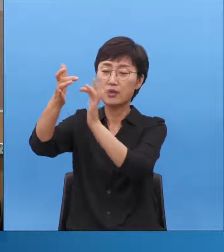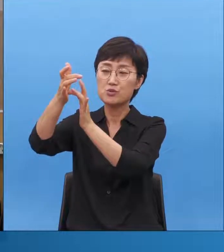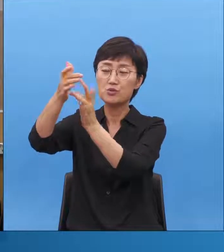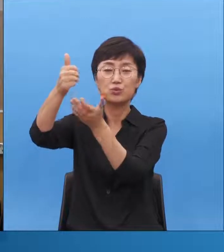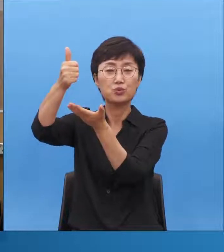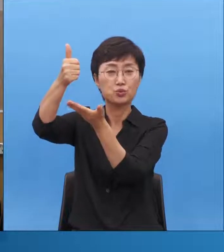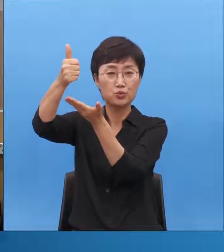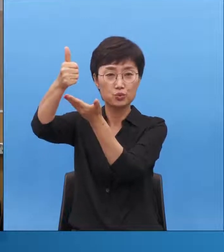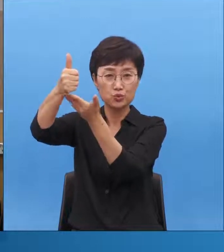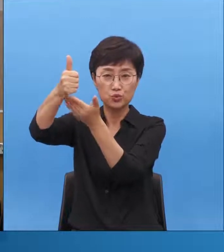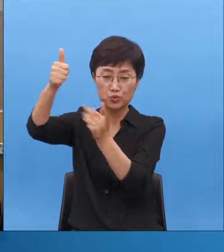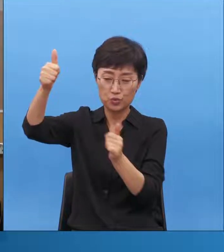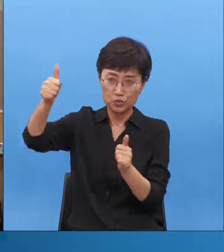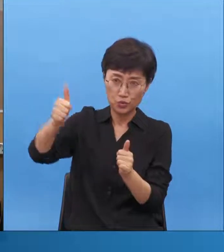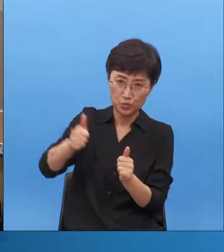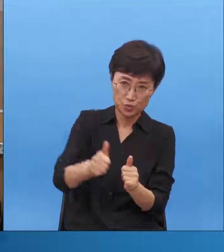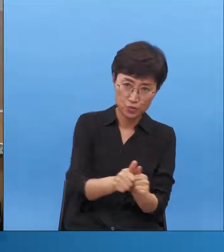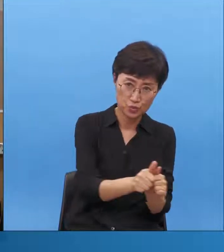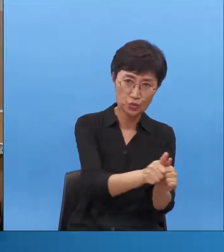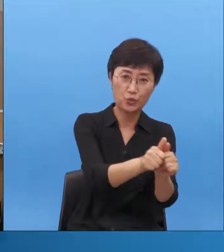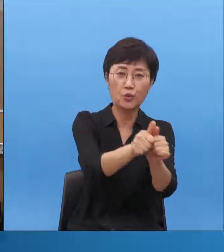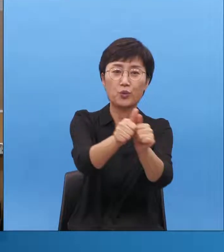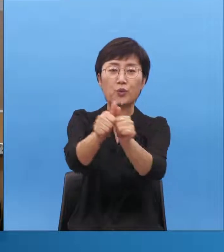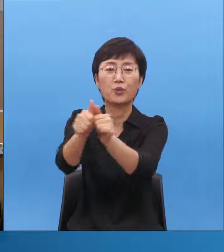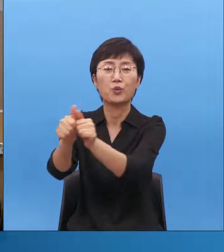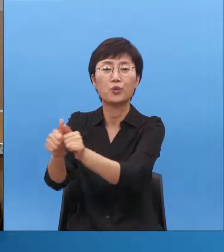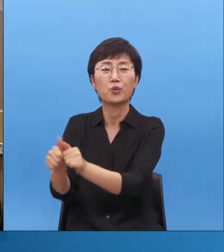주의 수와